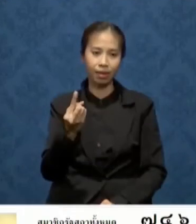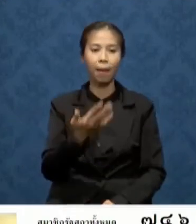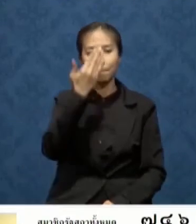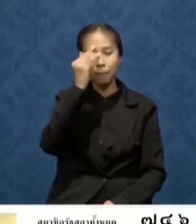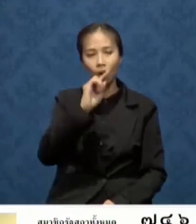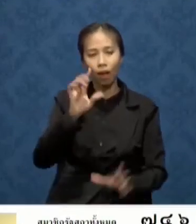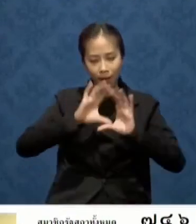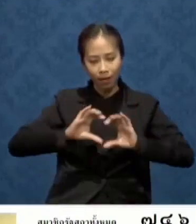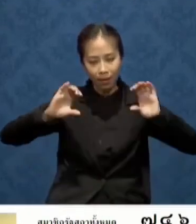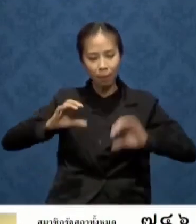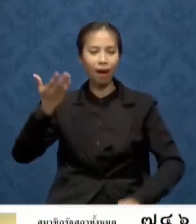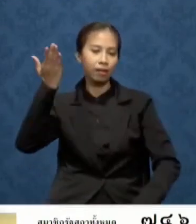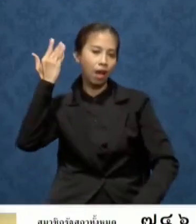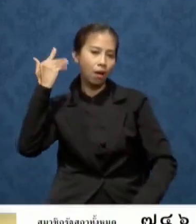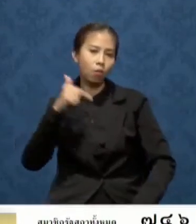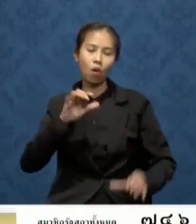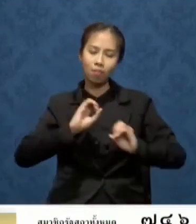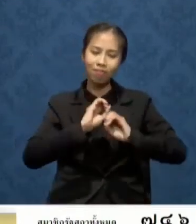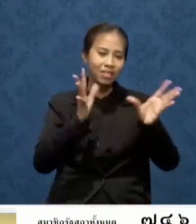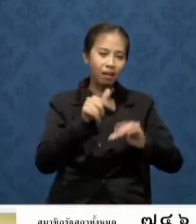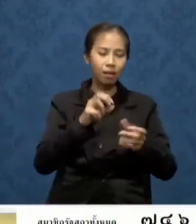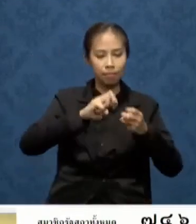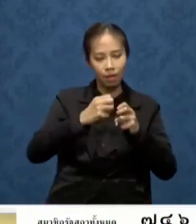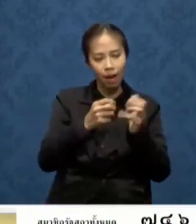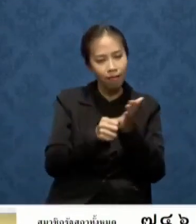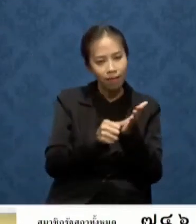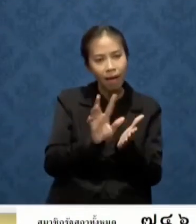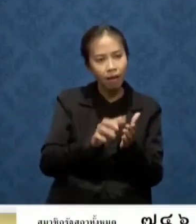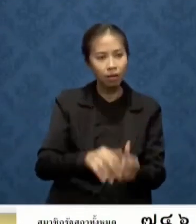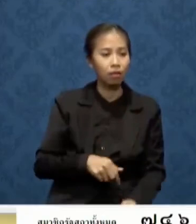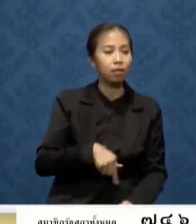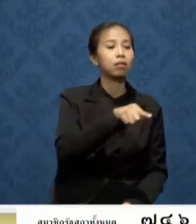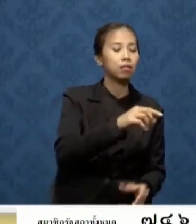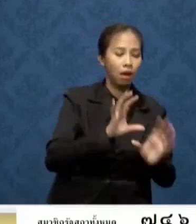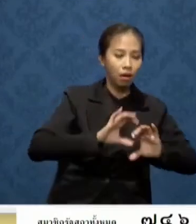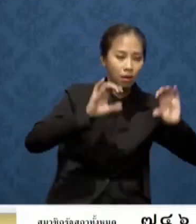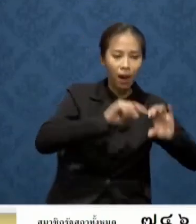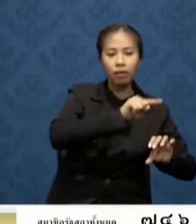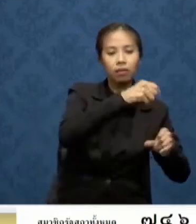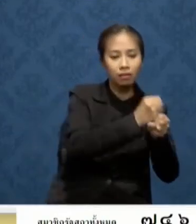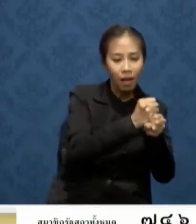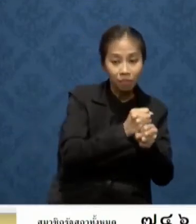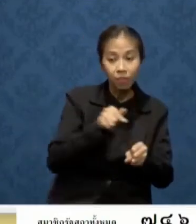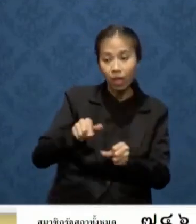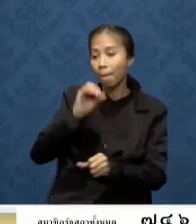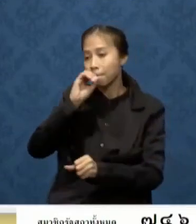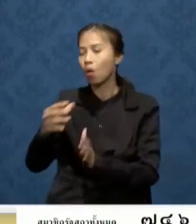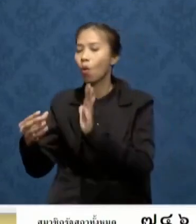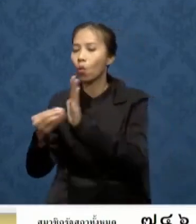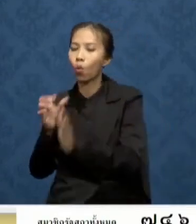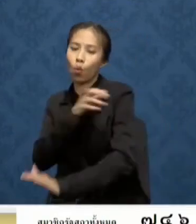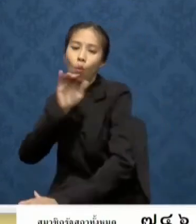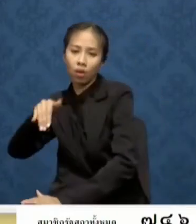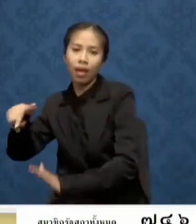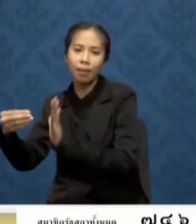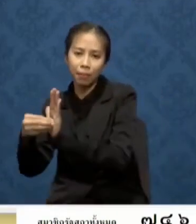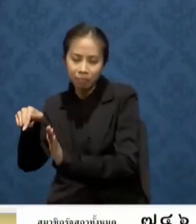บลที่ผ่านมา ไม่เคยชดเจนวจะแก้ปัญหาอย่างไรมแต่โยนกไปยนกมา ระหวางรฐบลกับกธม. ปลอยให้นิสะสมบานขึ